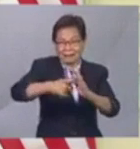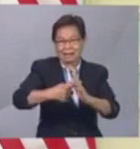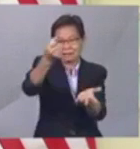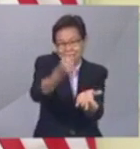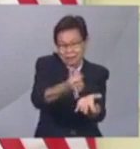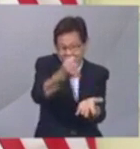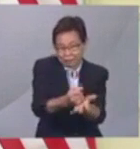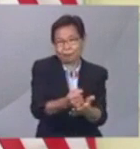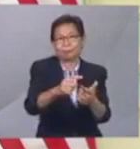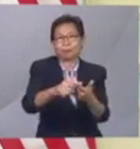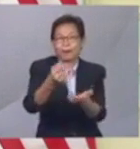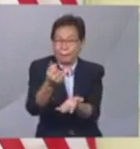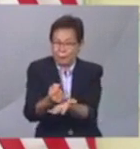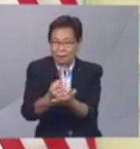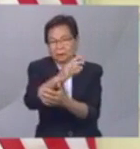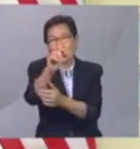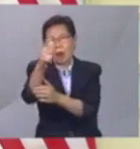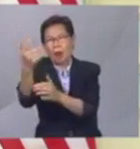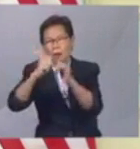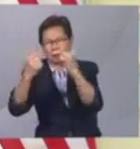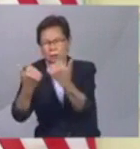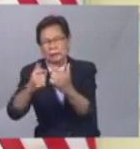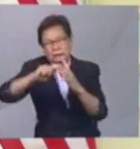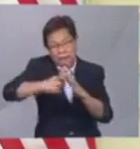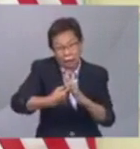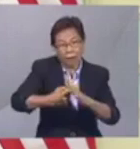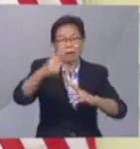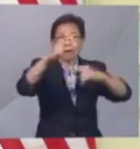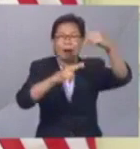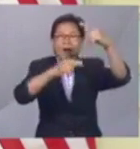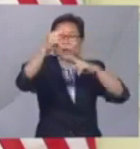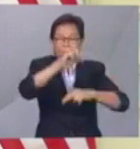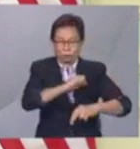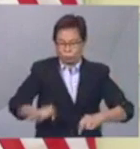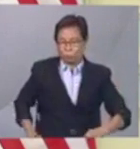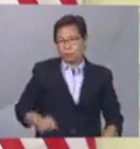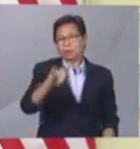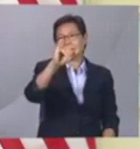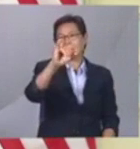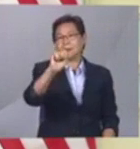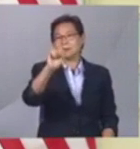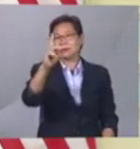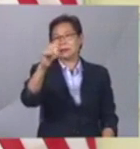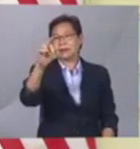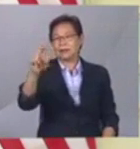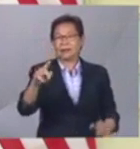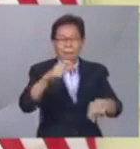Custom, Immigration dan lain-lain agensi di bangunan Sultan Iskandar